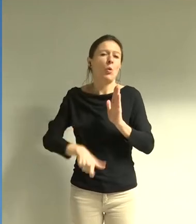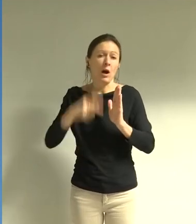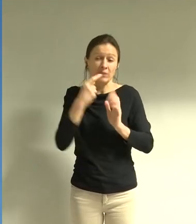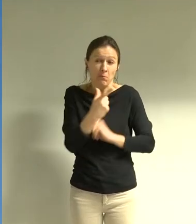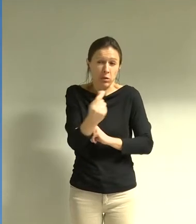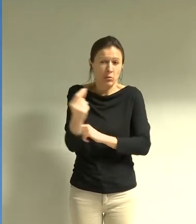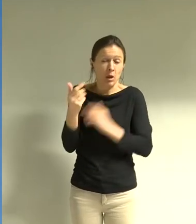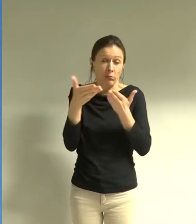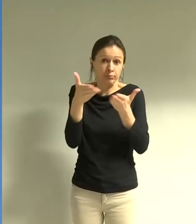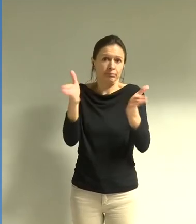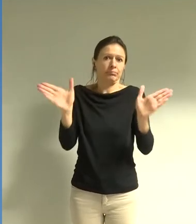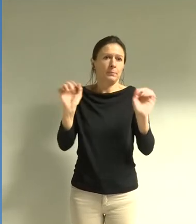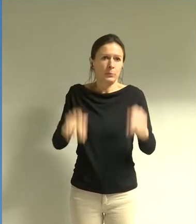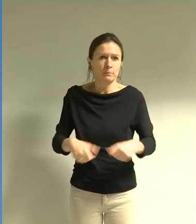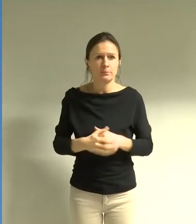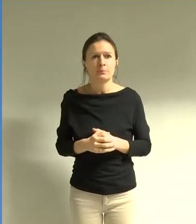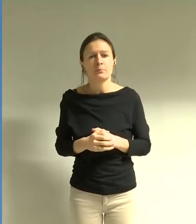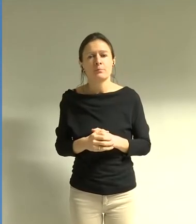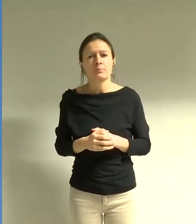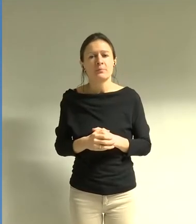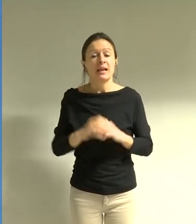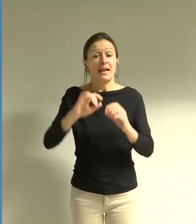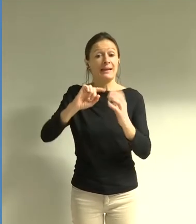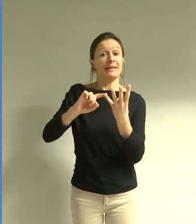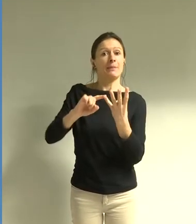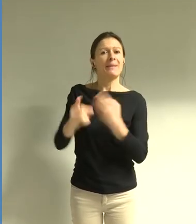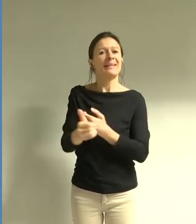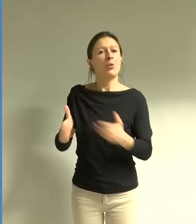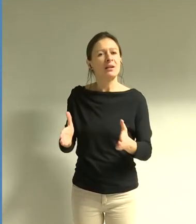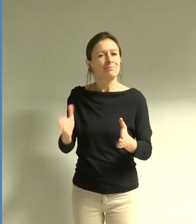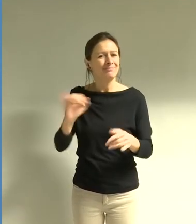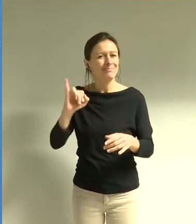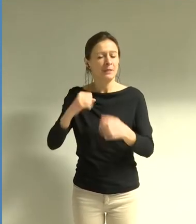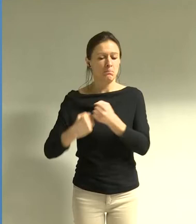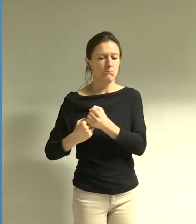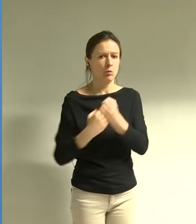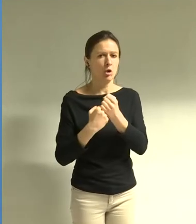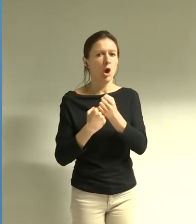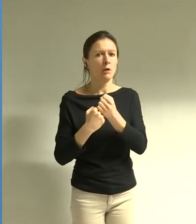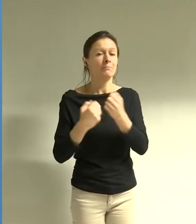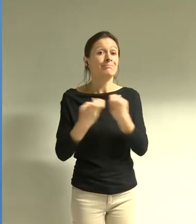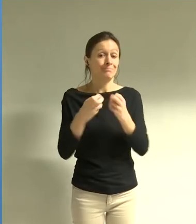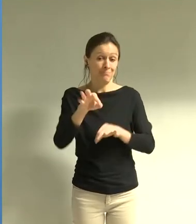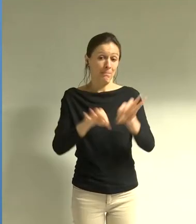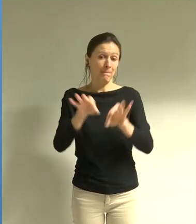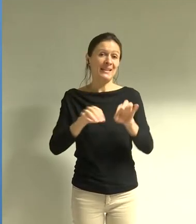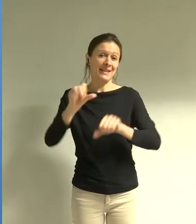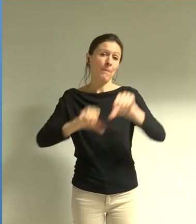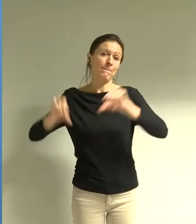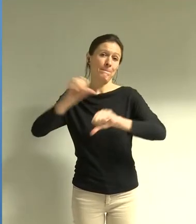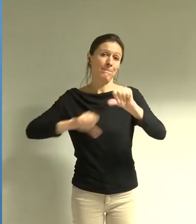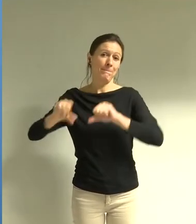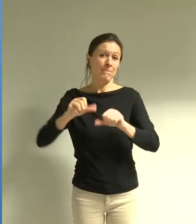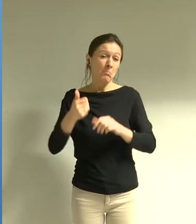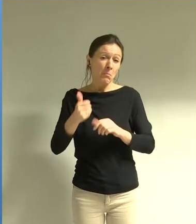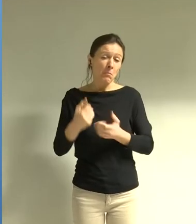diverse dans leur objet la quatrième catégorie c celles des porteurs je le disais tout à l'heure mixlab est porteuse du projet initial de belles électrique